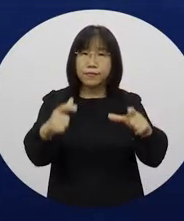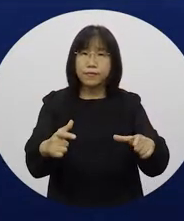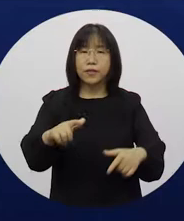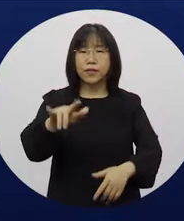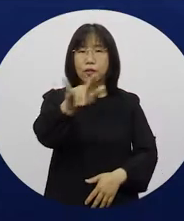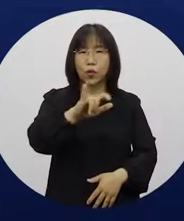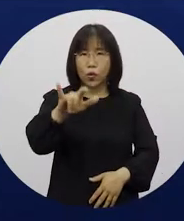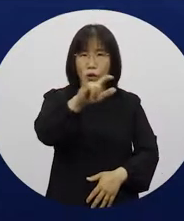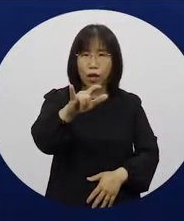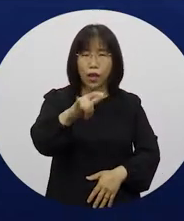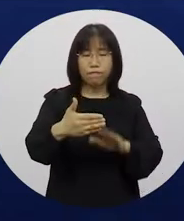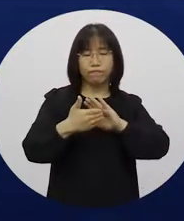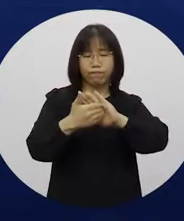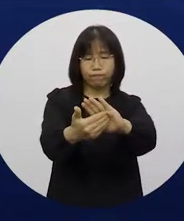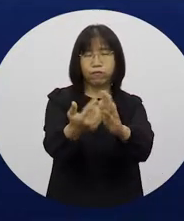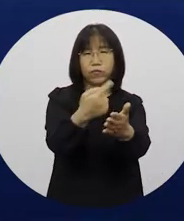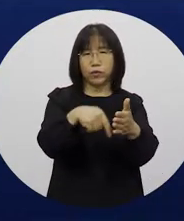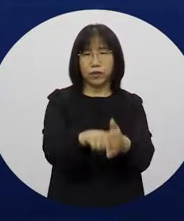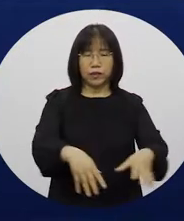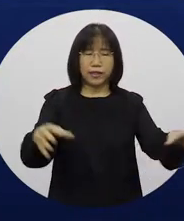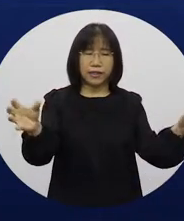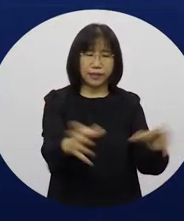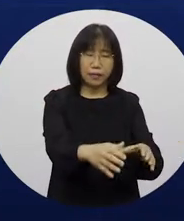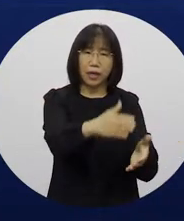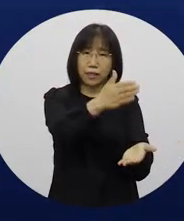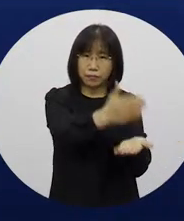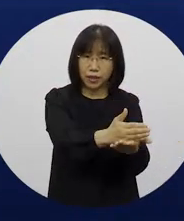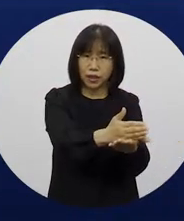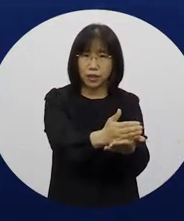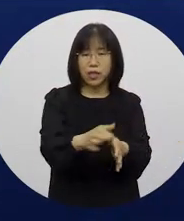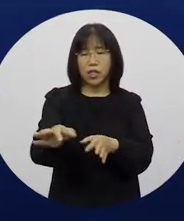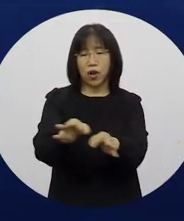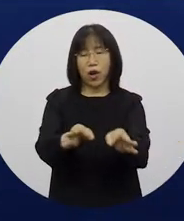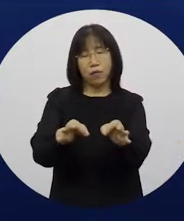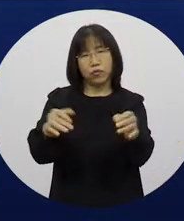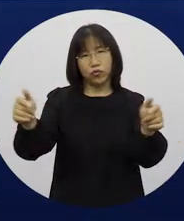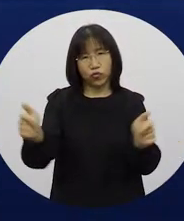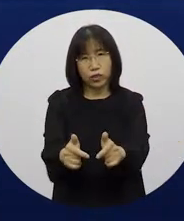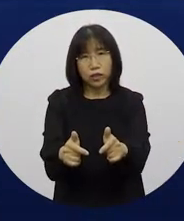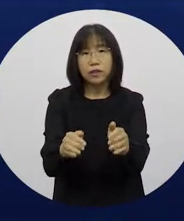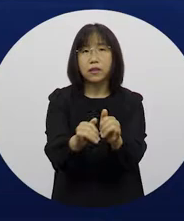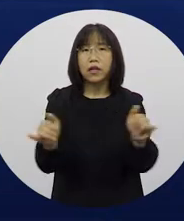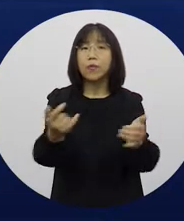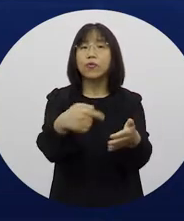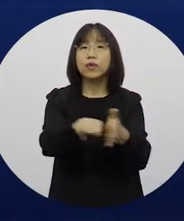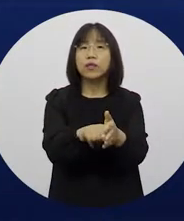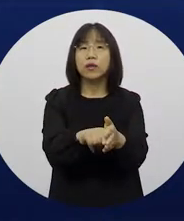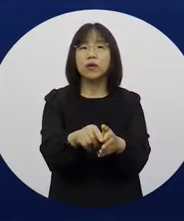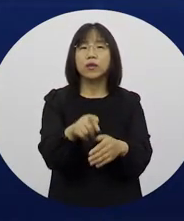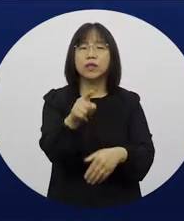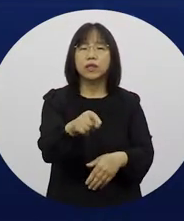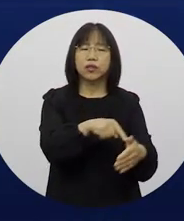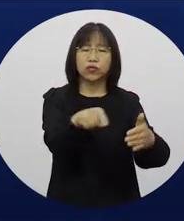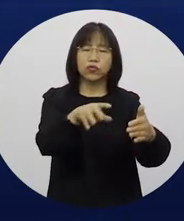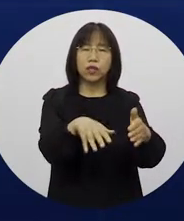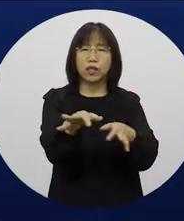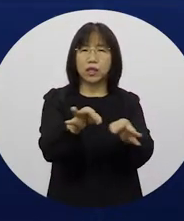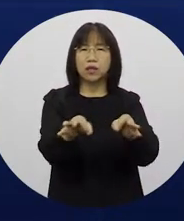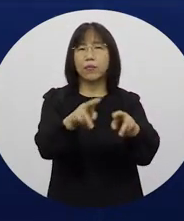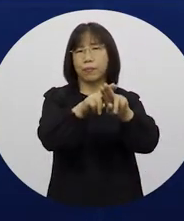강서구가 코론 알고 확산 방지를 위해 지파 끔 지 영업 제안을 한 업종 가운데 폐업을 한 소상공인에게